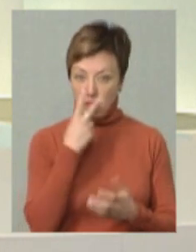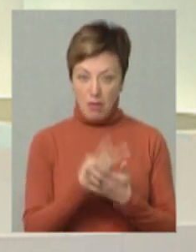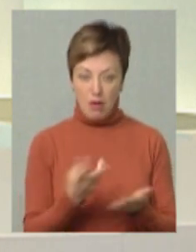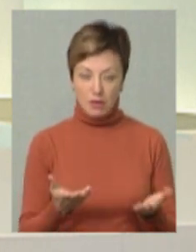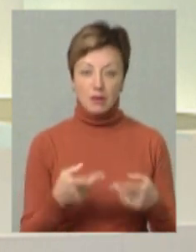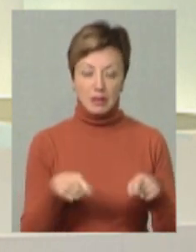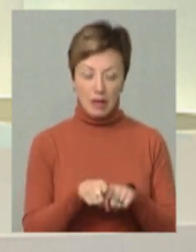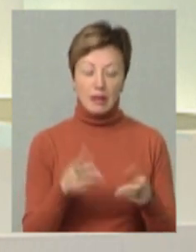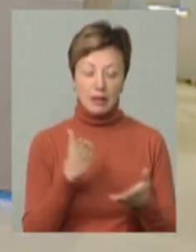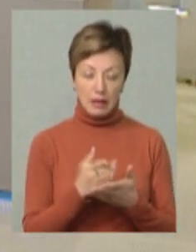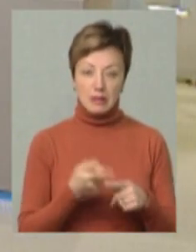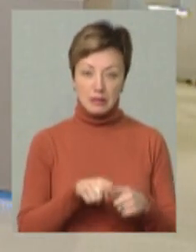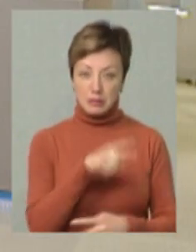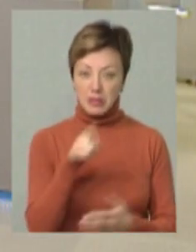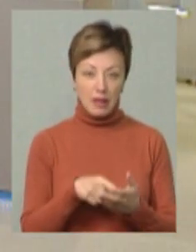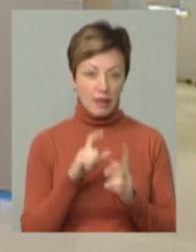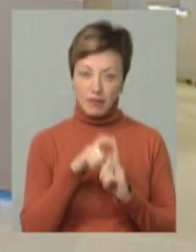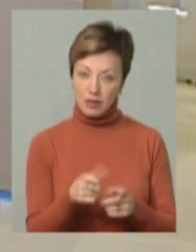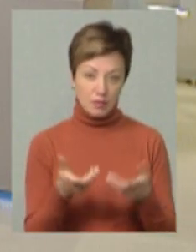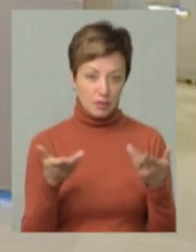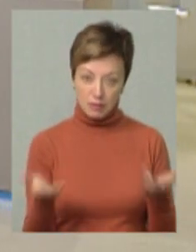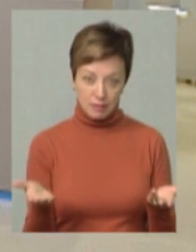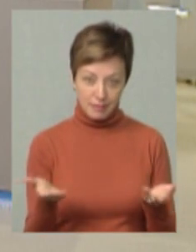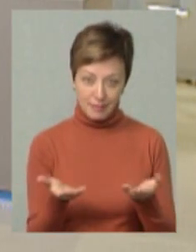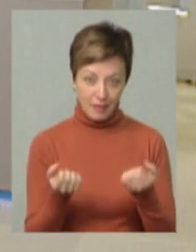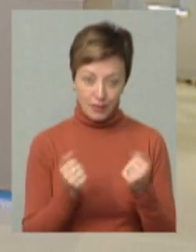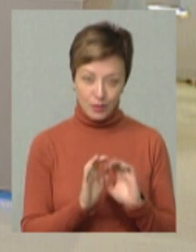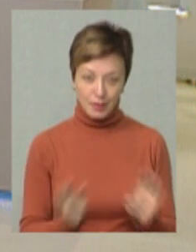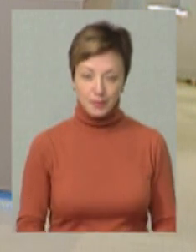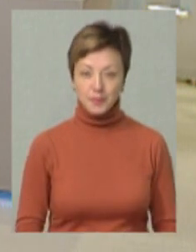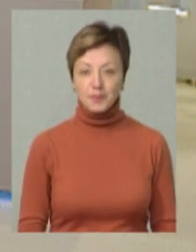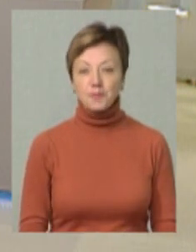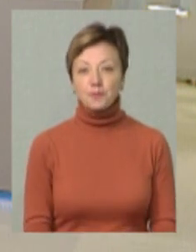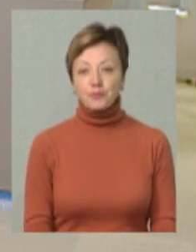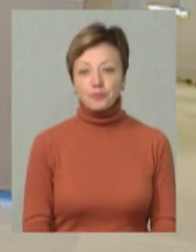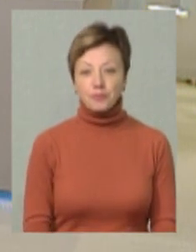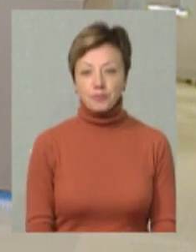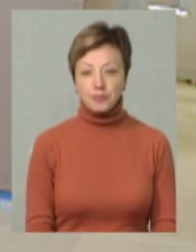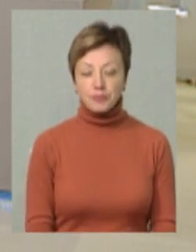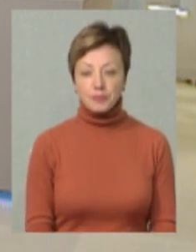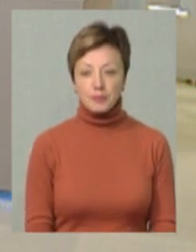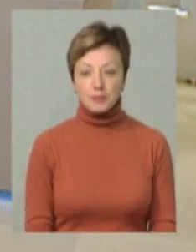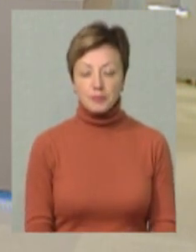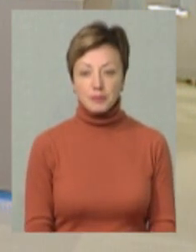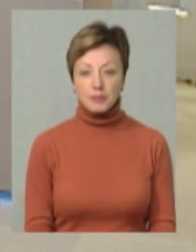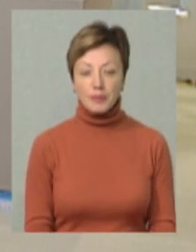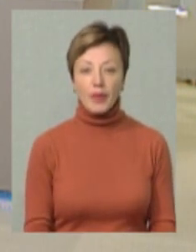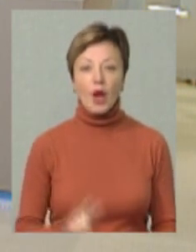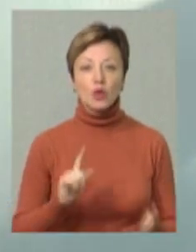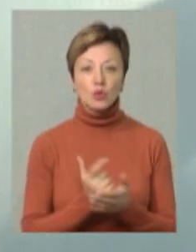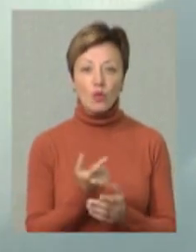Так і є. І на це запитання відповіді прихожани не отримують. На превеликий жаль. Ну, знову